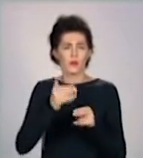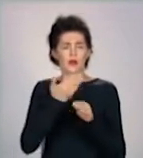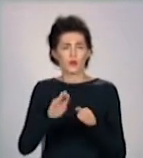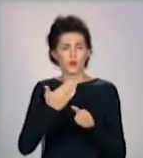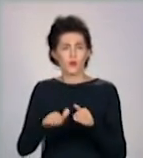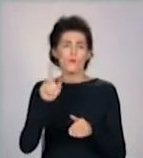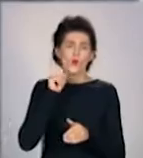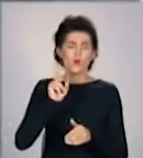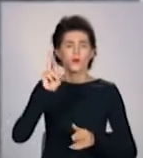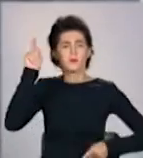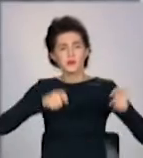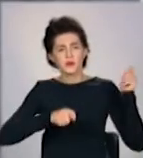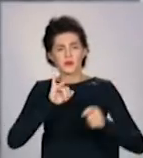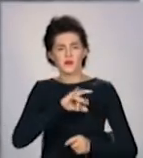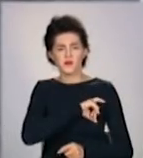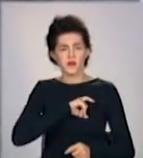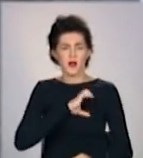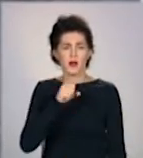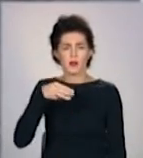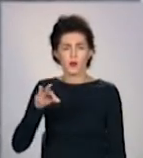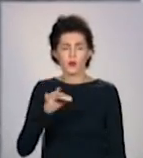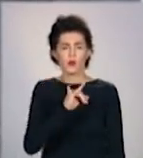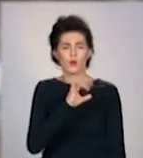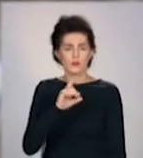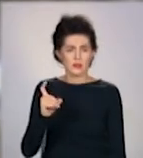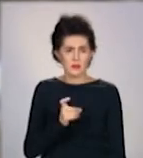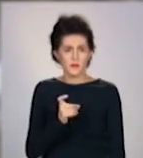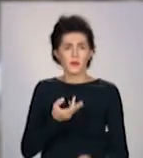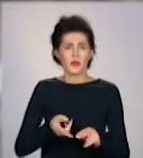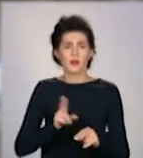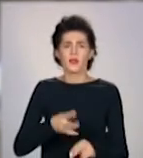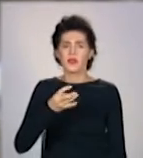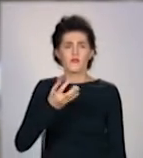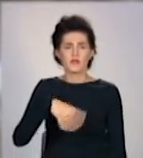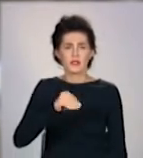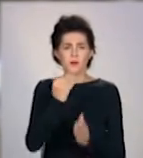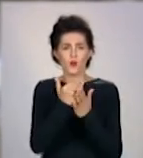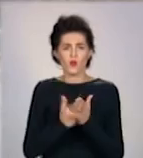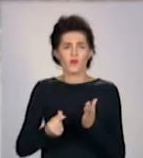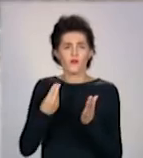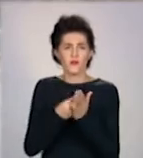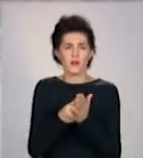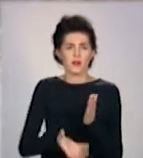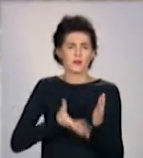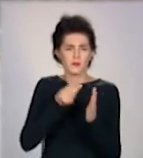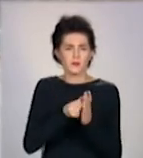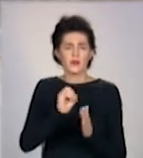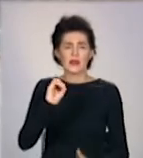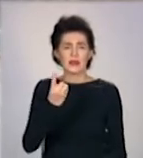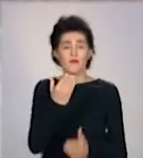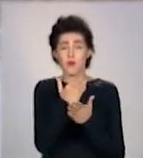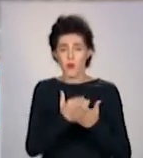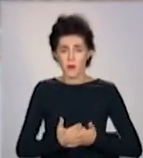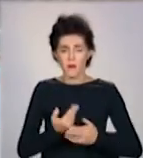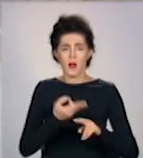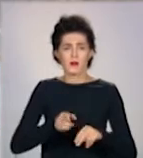молоді, переселенців і ветеранів АТО й ООС. Однак, далеко не всі ці проекти фінансуються. Единственная программа, которая